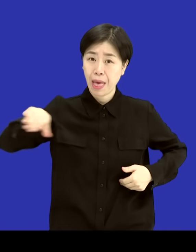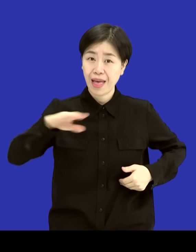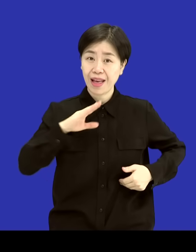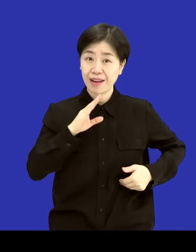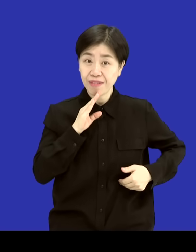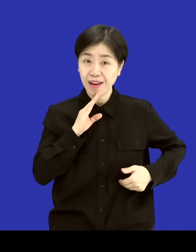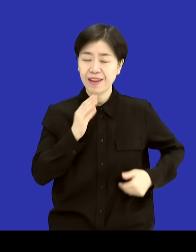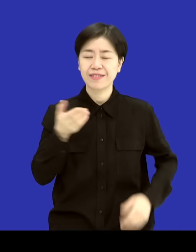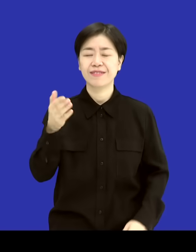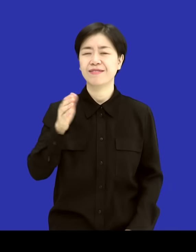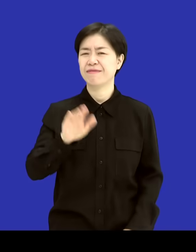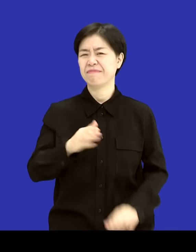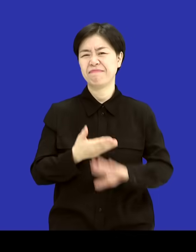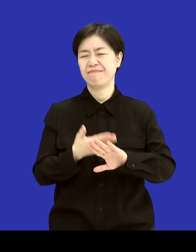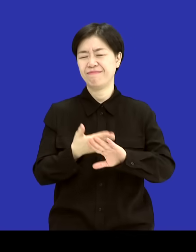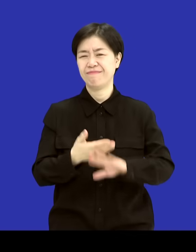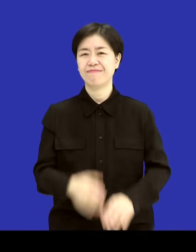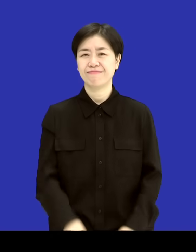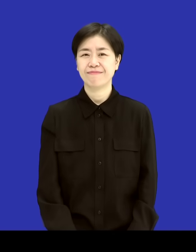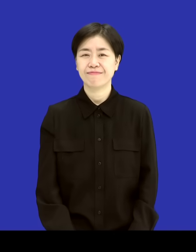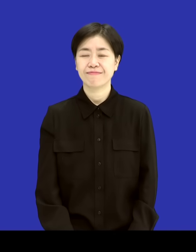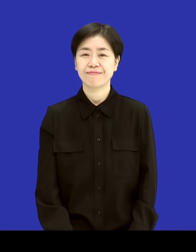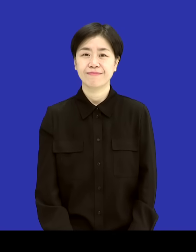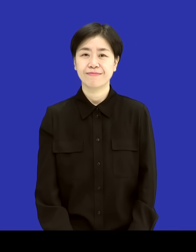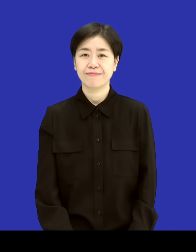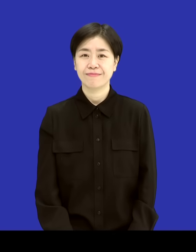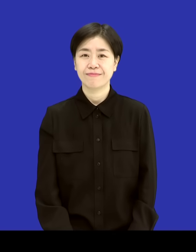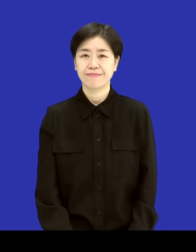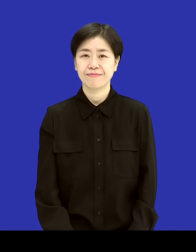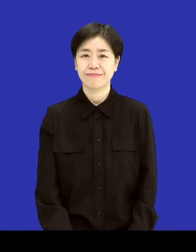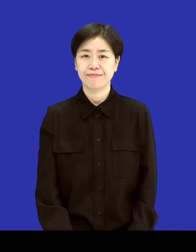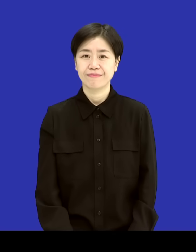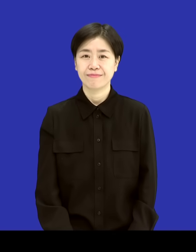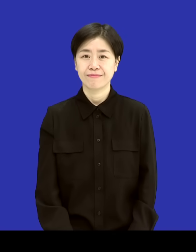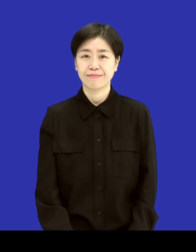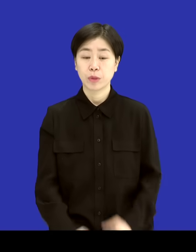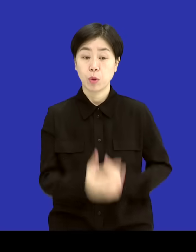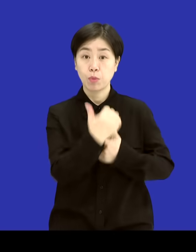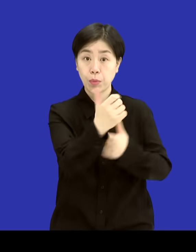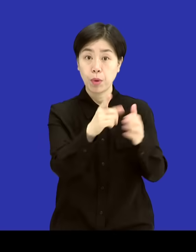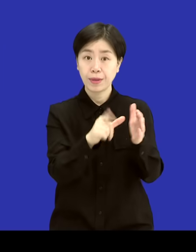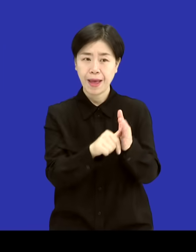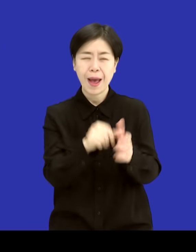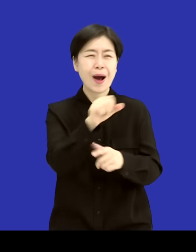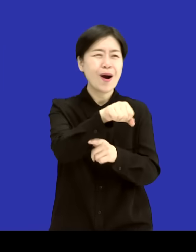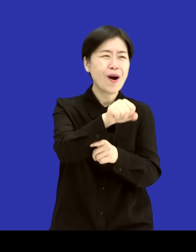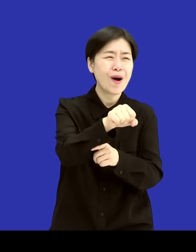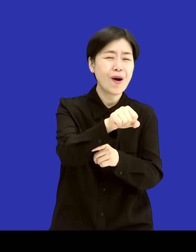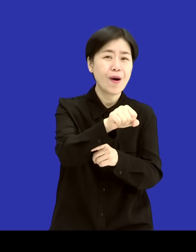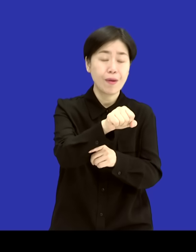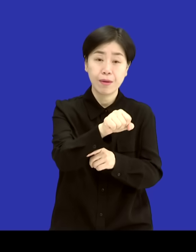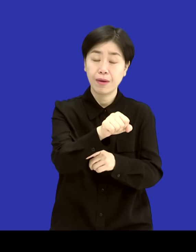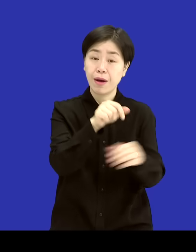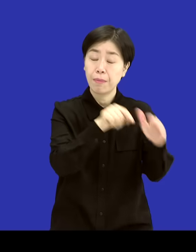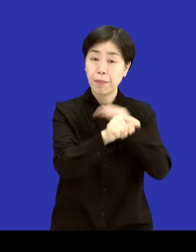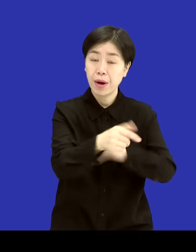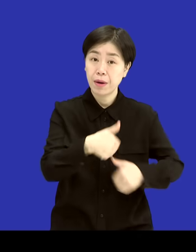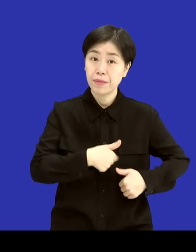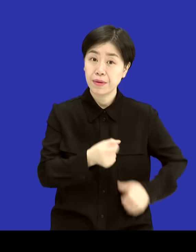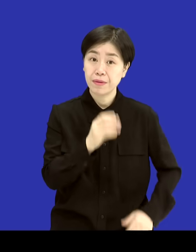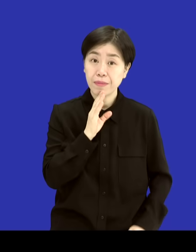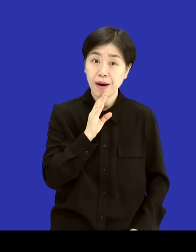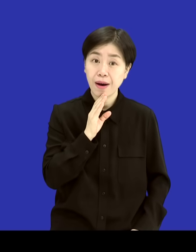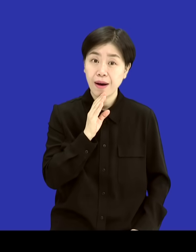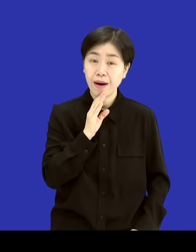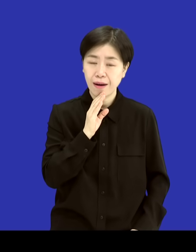쉬죠. 쉬고 네네. 그리고 이제 좀 말 그대로 물 들어왔을 때 노 다 줘야지. 저은 다음에 칠 때 쳐야 되거든요. 그러다